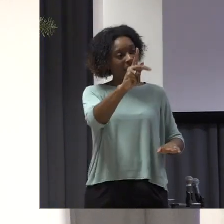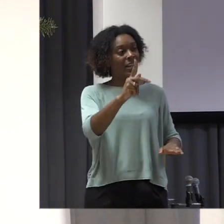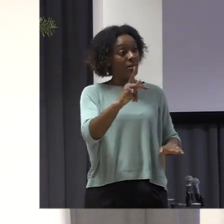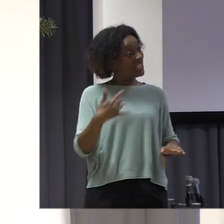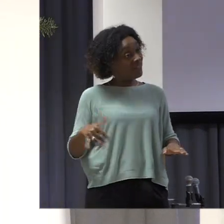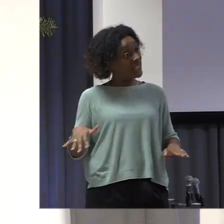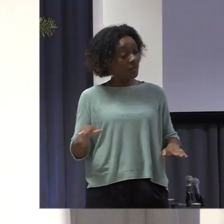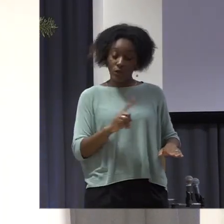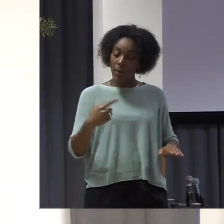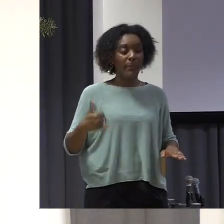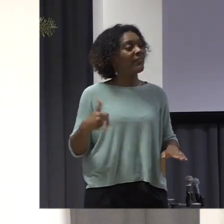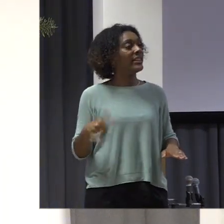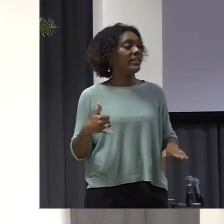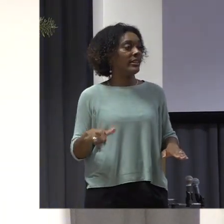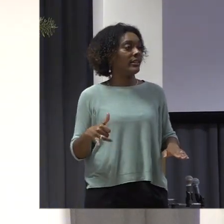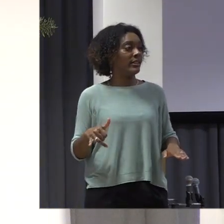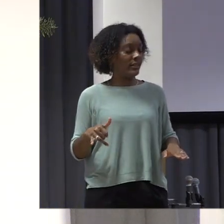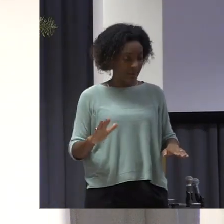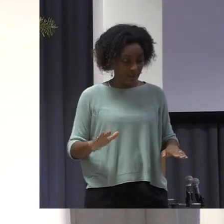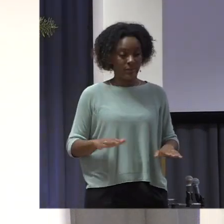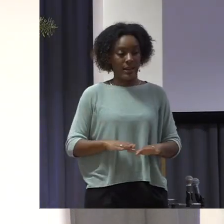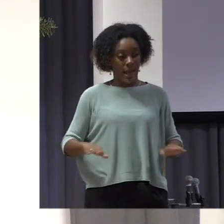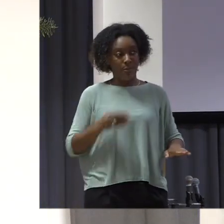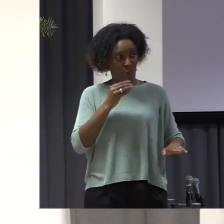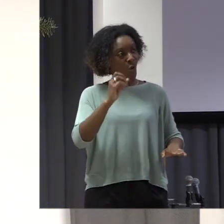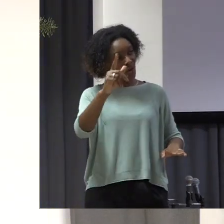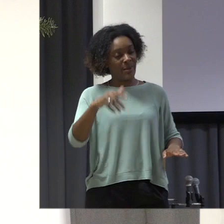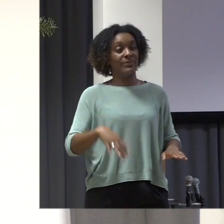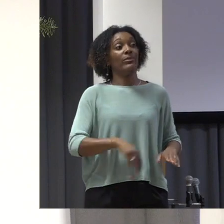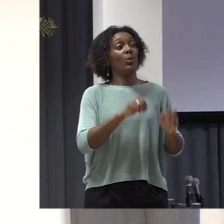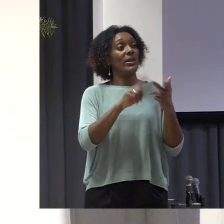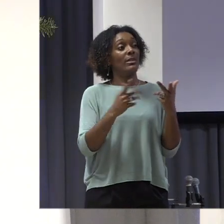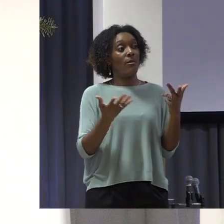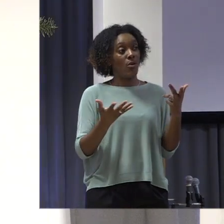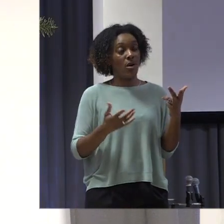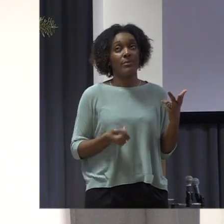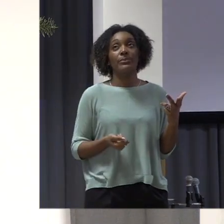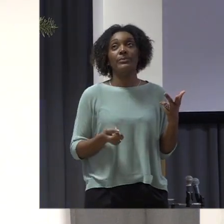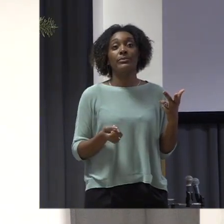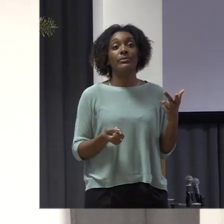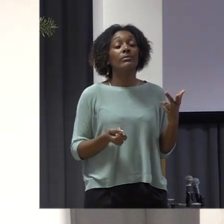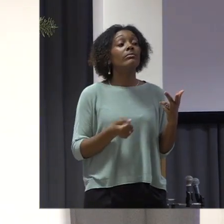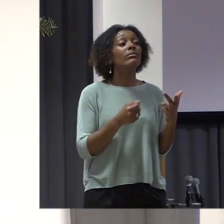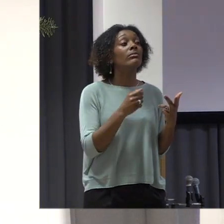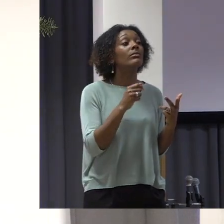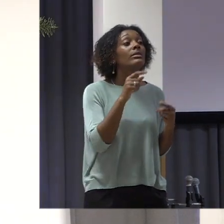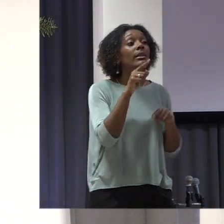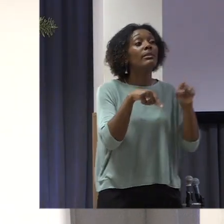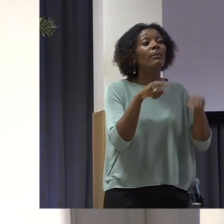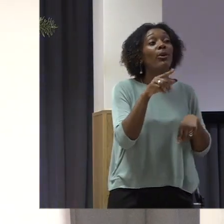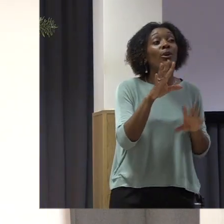le tout que ceux qui apportent ce message soient dignes de confiance. Tout va dépendre comment les